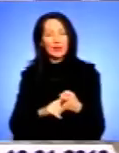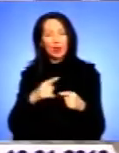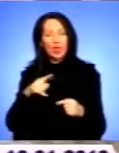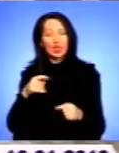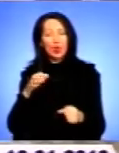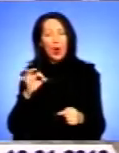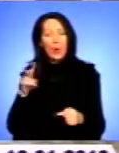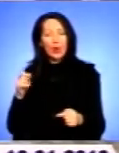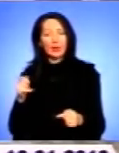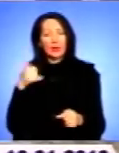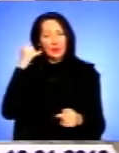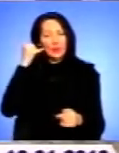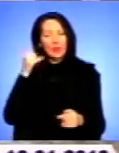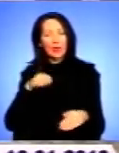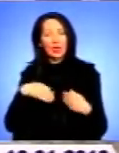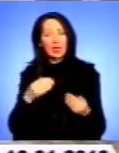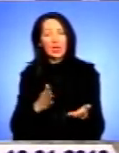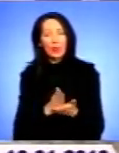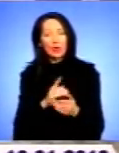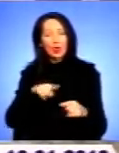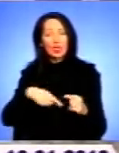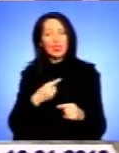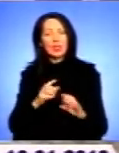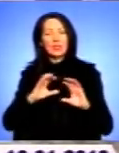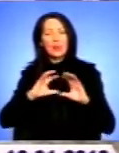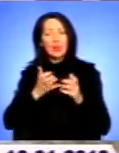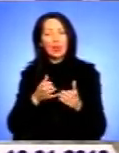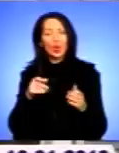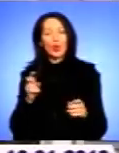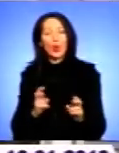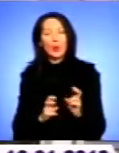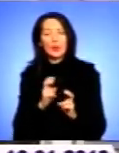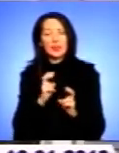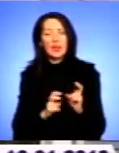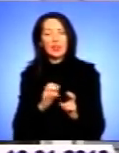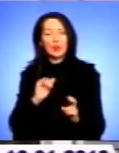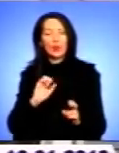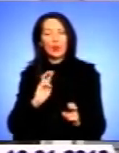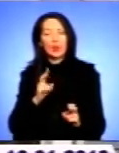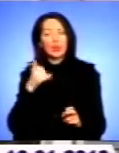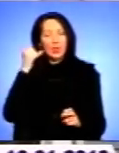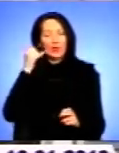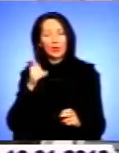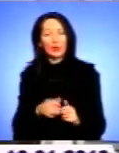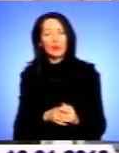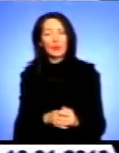оператора телекомунікацій при наданні послуги через міжнародну станцію Укртелекому на мережі операторів мобільного